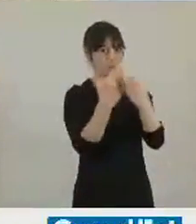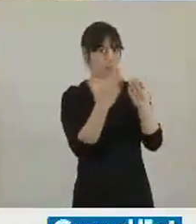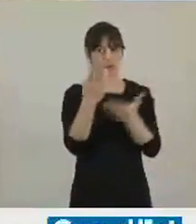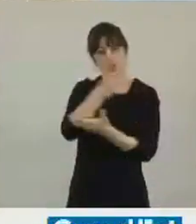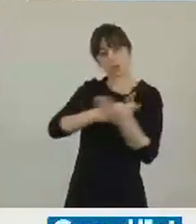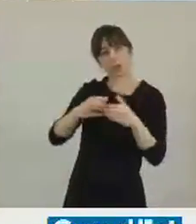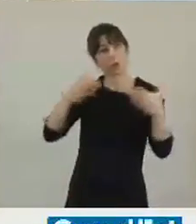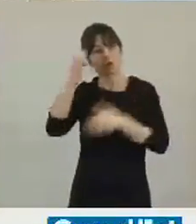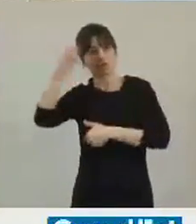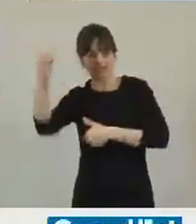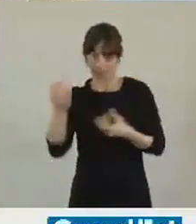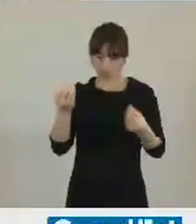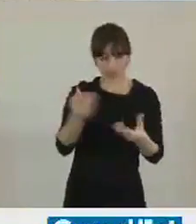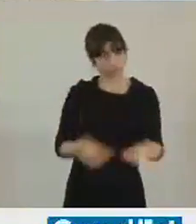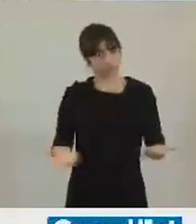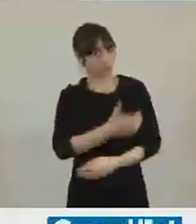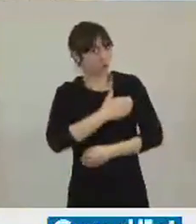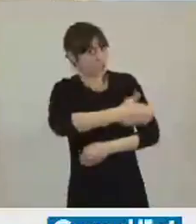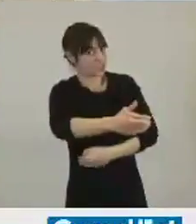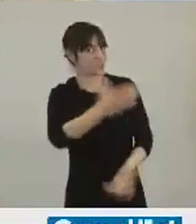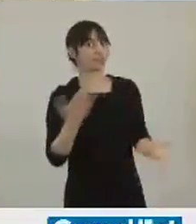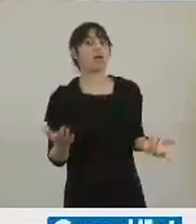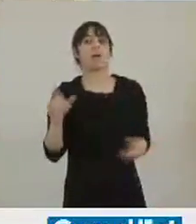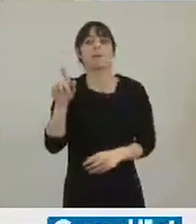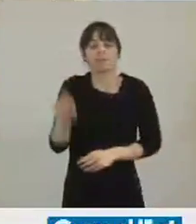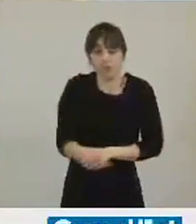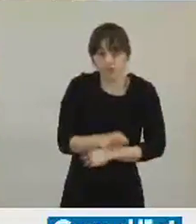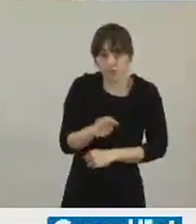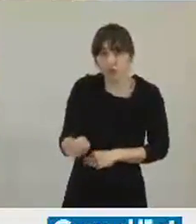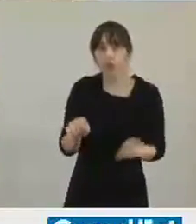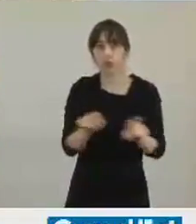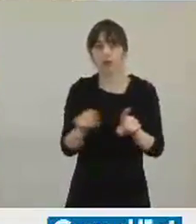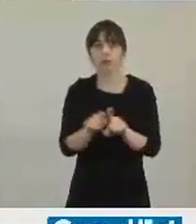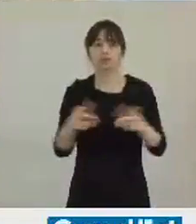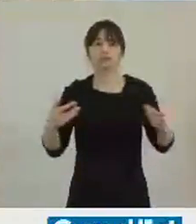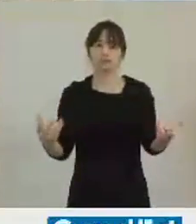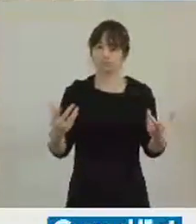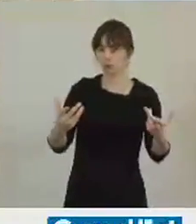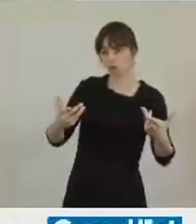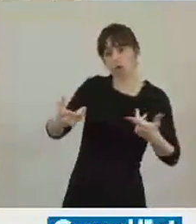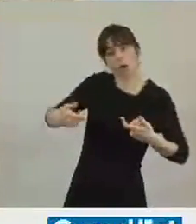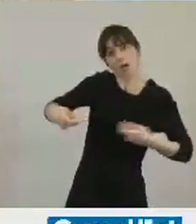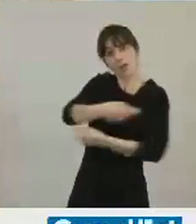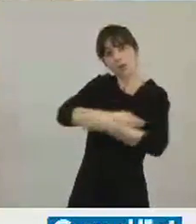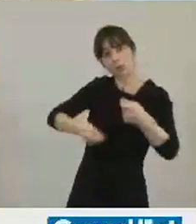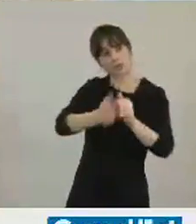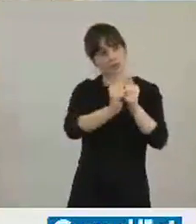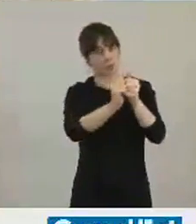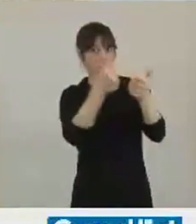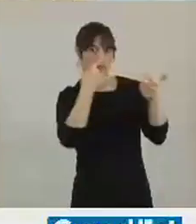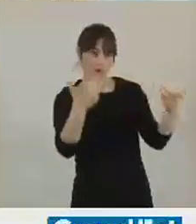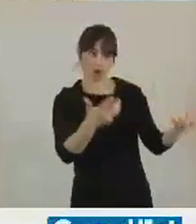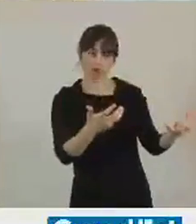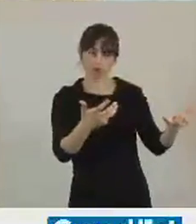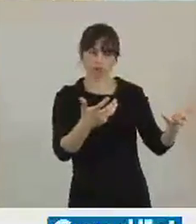Grand Est. Et vous n'échapperez bien entendu pas au rappel du poids économique du sport avec cette nouvelle